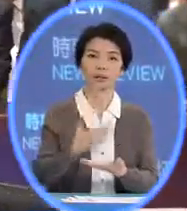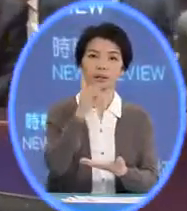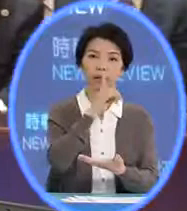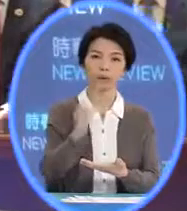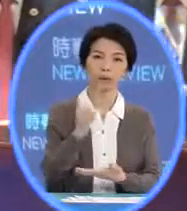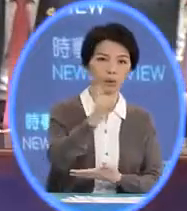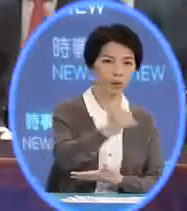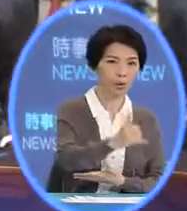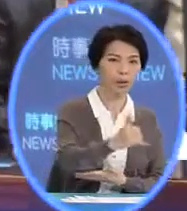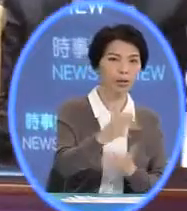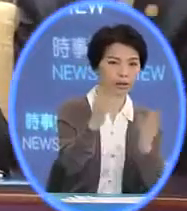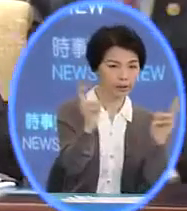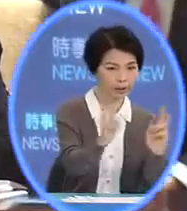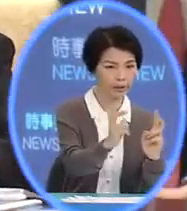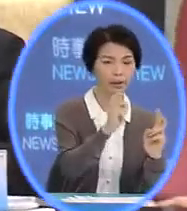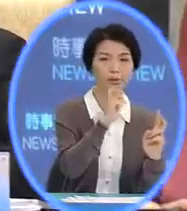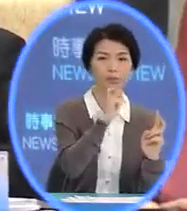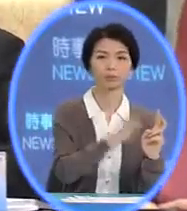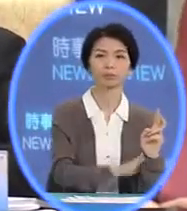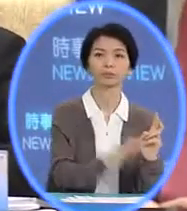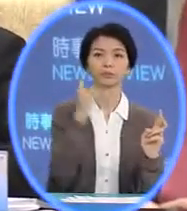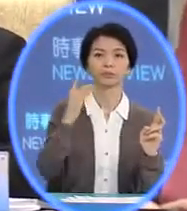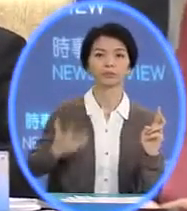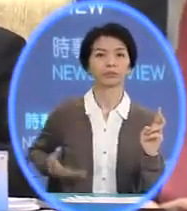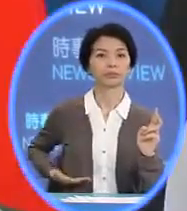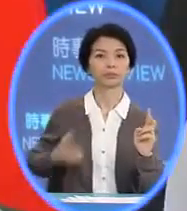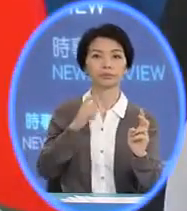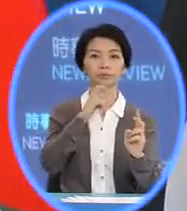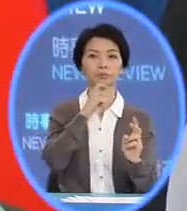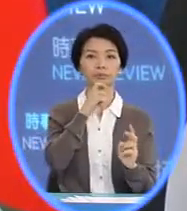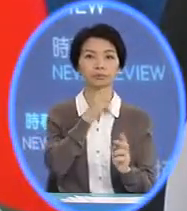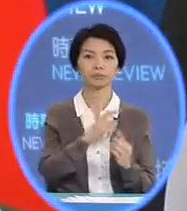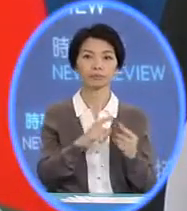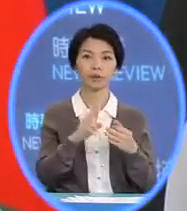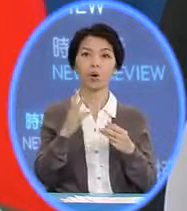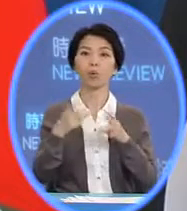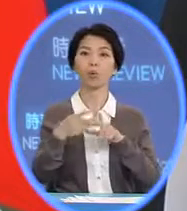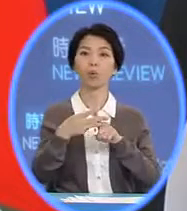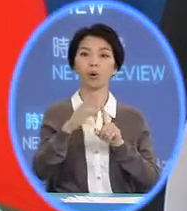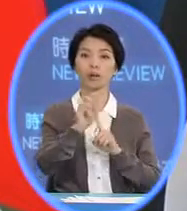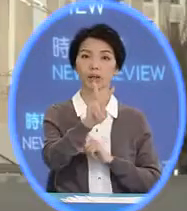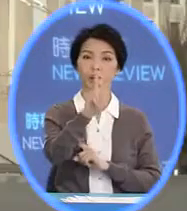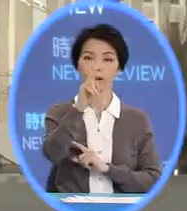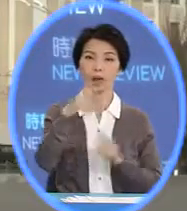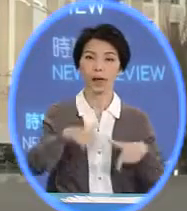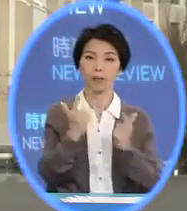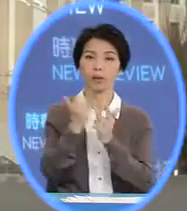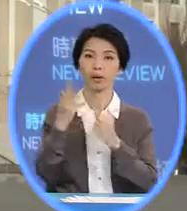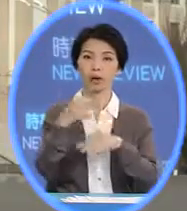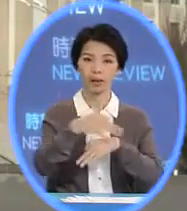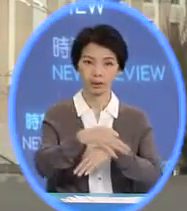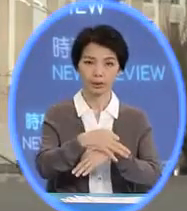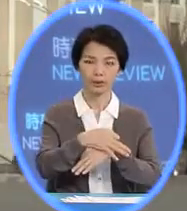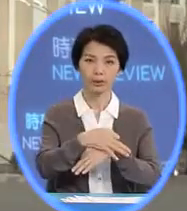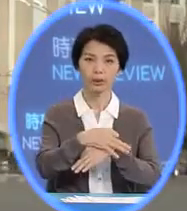聯合國大會期間見面。新華社就報導，國務委員兼外交部長王毅說，兩韓領導人簽署平壤共同宣